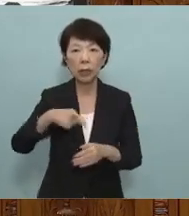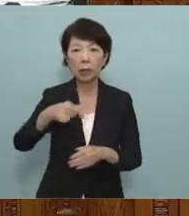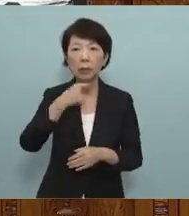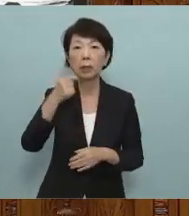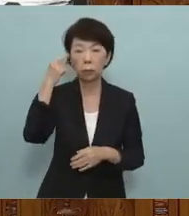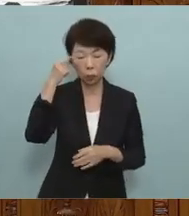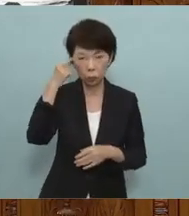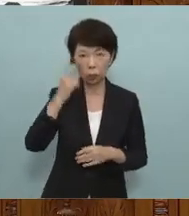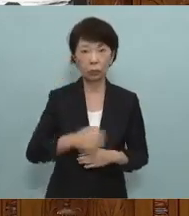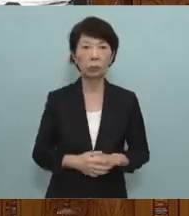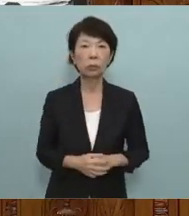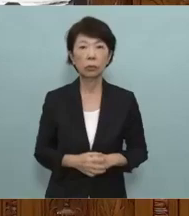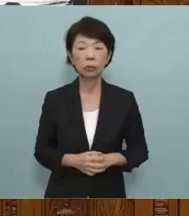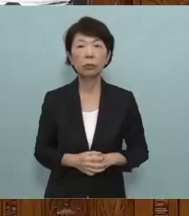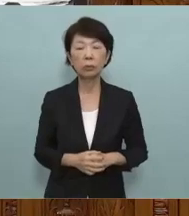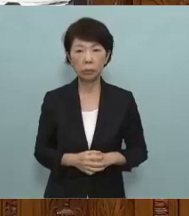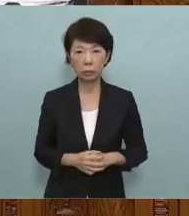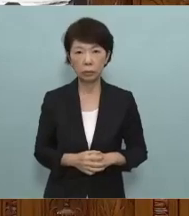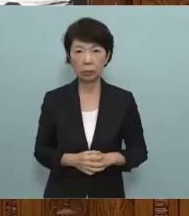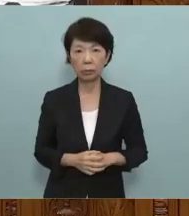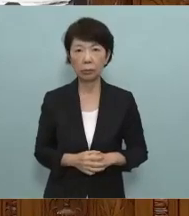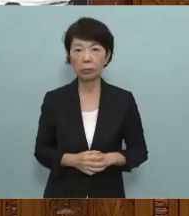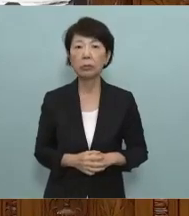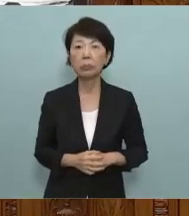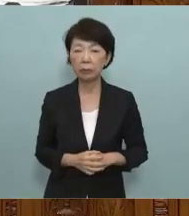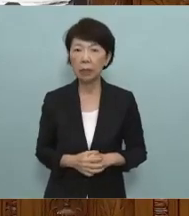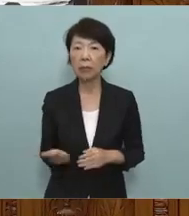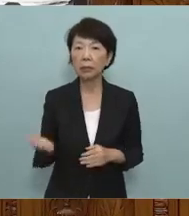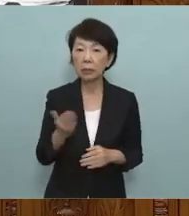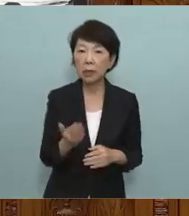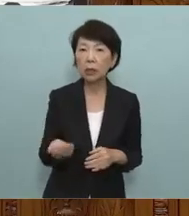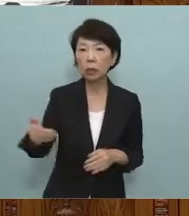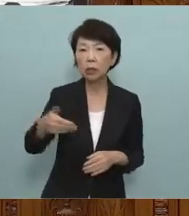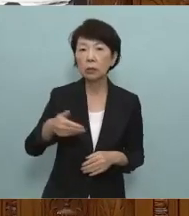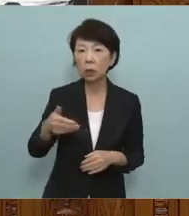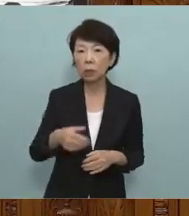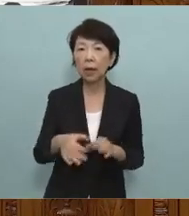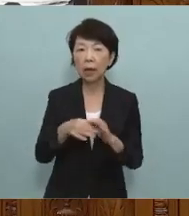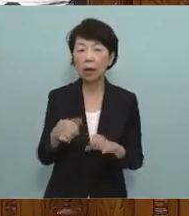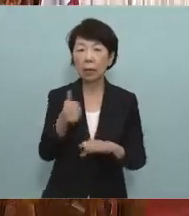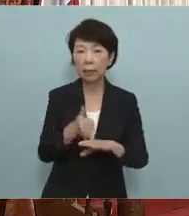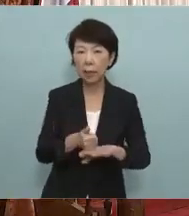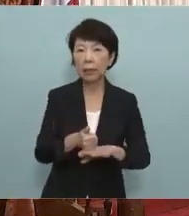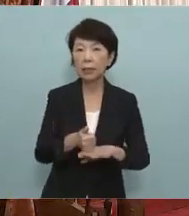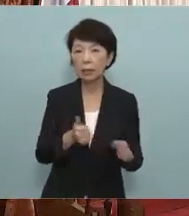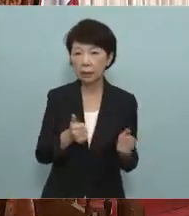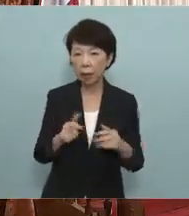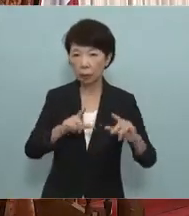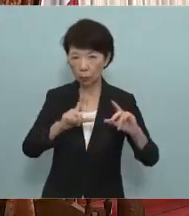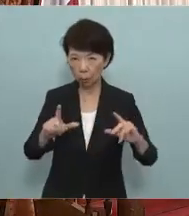。残余の質問については関係大臣から答弁をさせます。